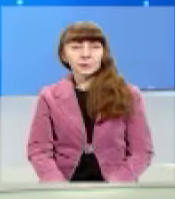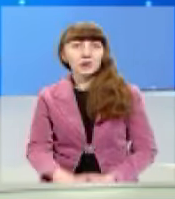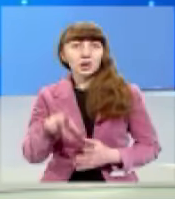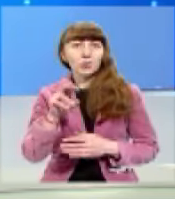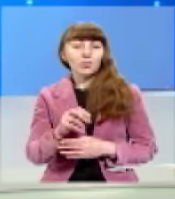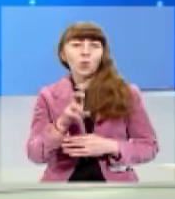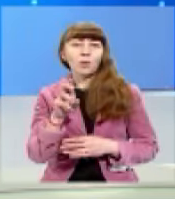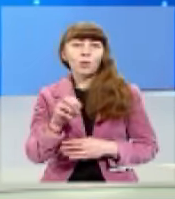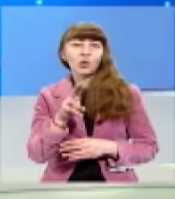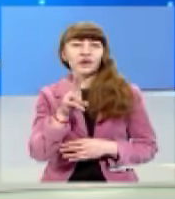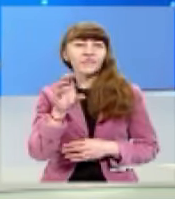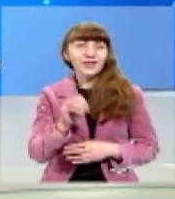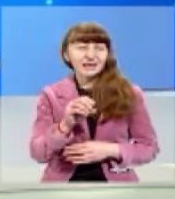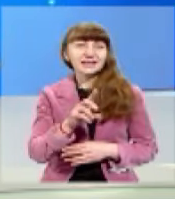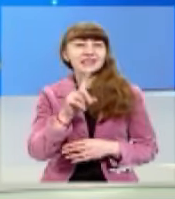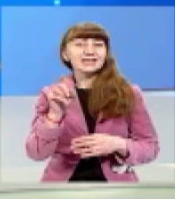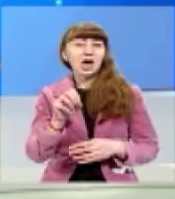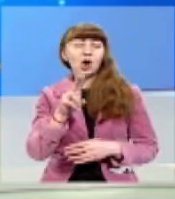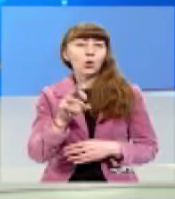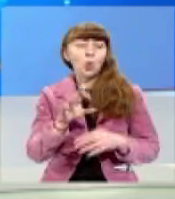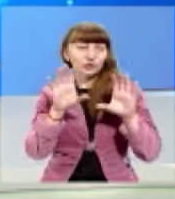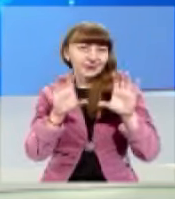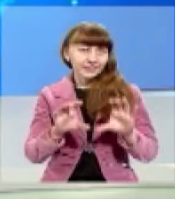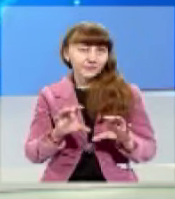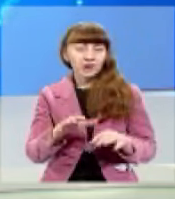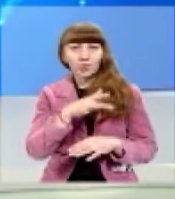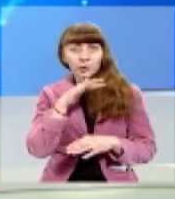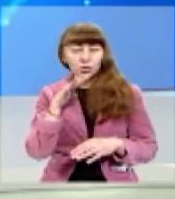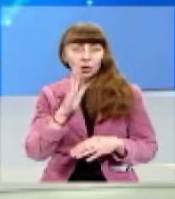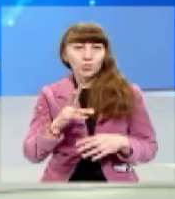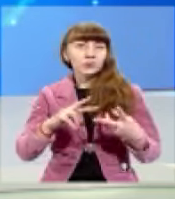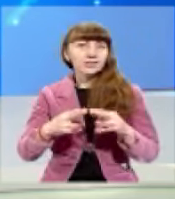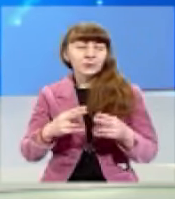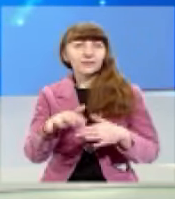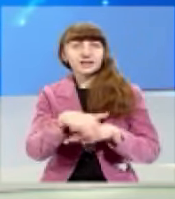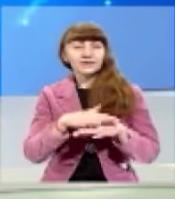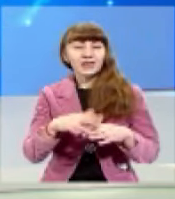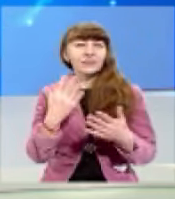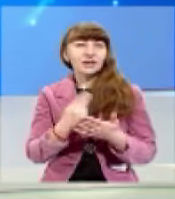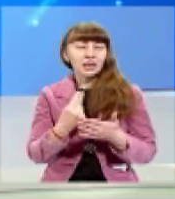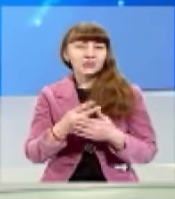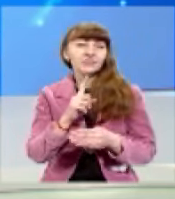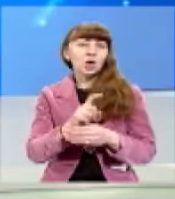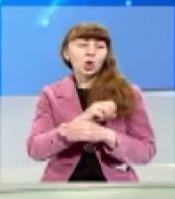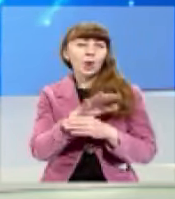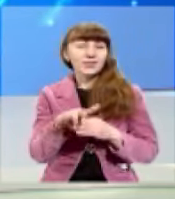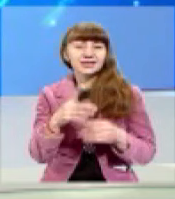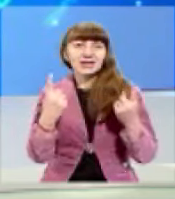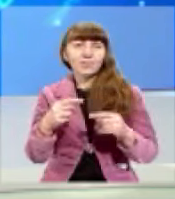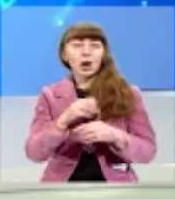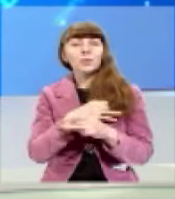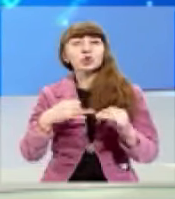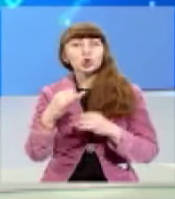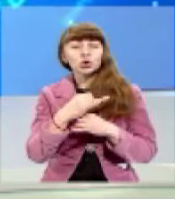По букве закона. В текущем году казахстанцев ждет немало изменений в сфере финансов и налогообложения. Самые обсуждаемые